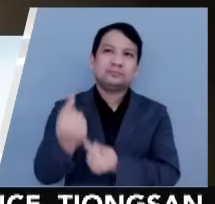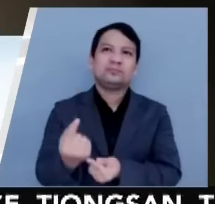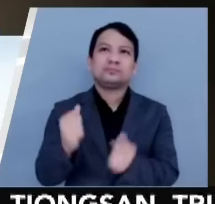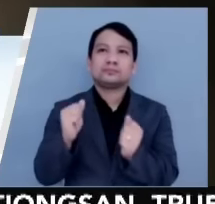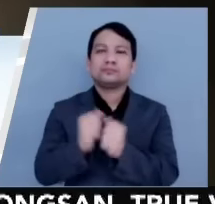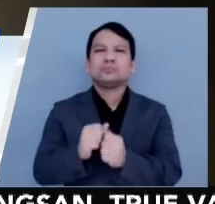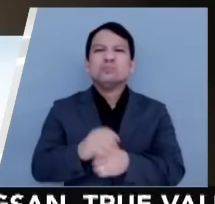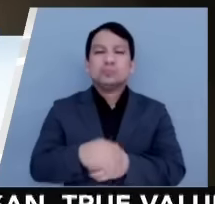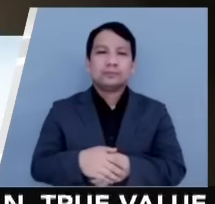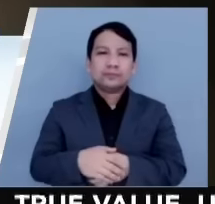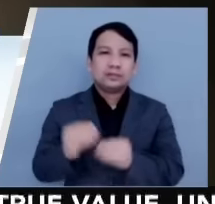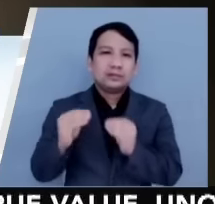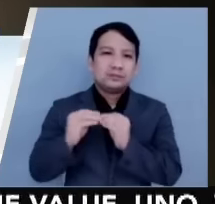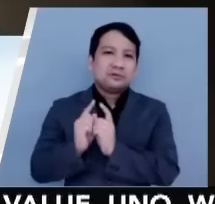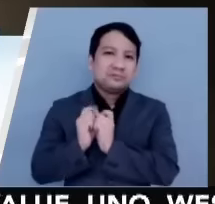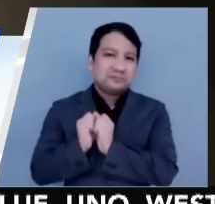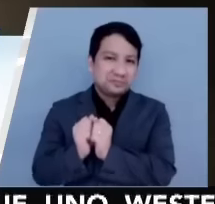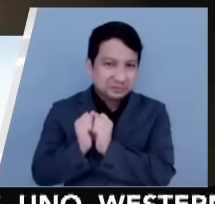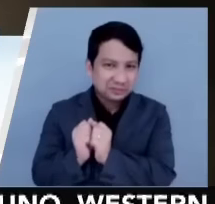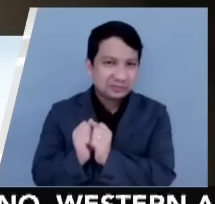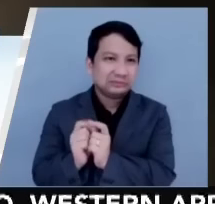closer kami.